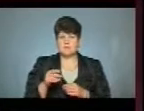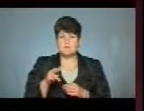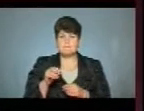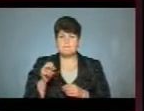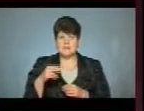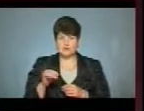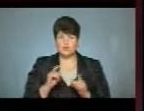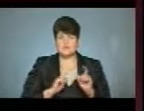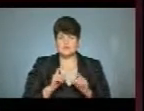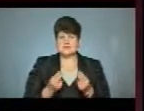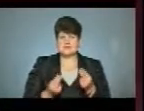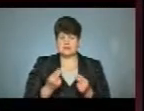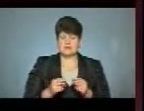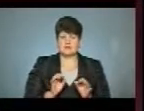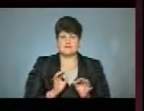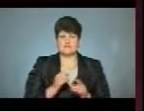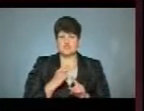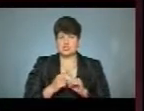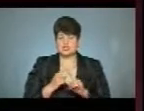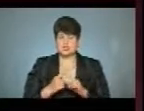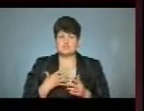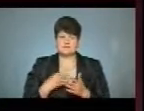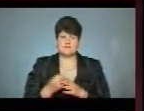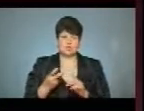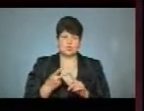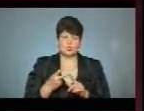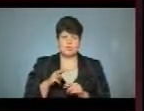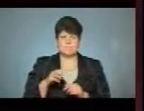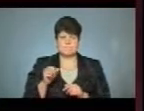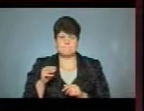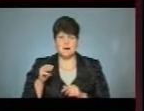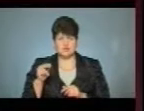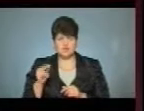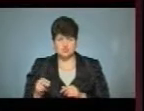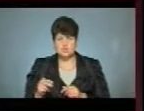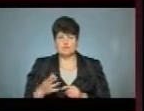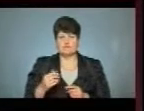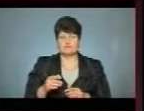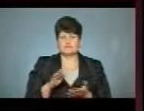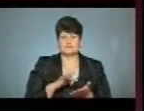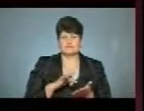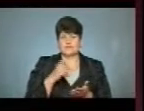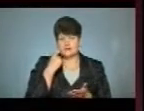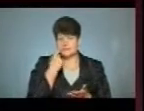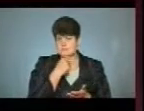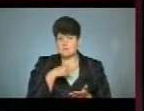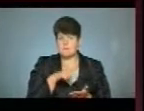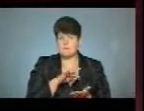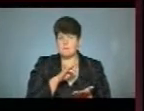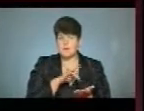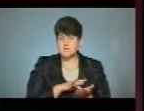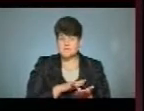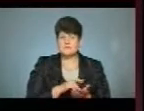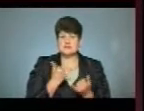«Тернопіль-педуніверситет» зіграла в нічию свій другий матч на чемпіонаті Європи з футболу серед студентських команд у столиці Іспанії – Мадриді. Зараз